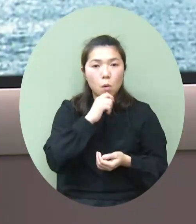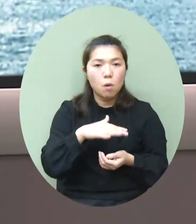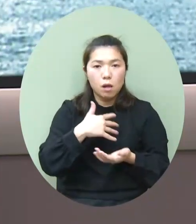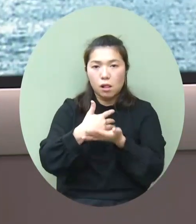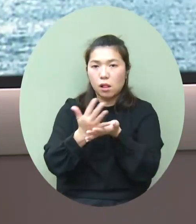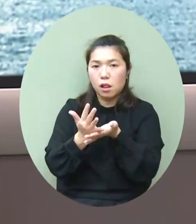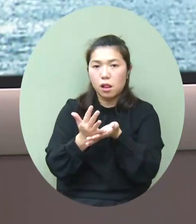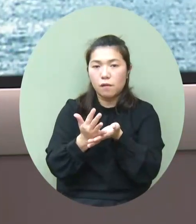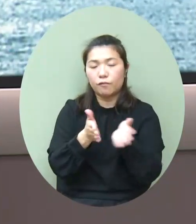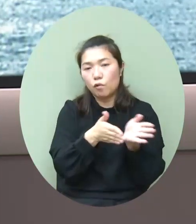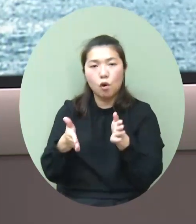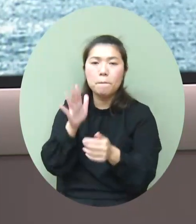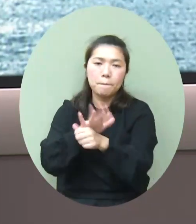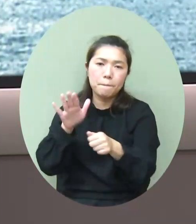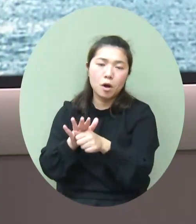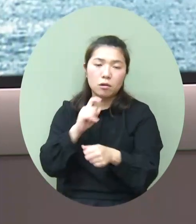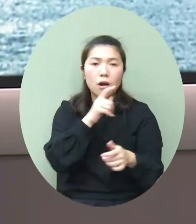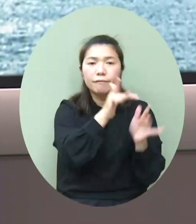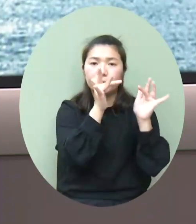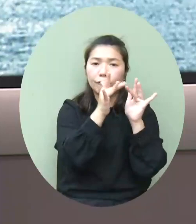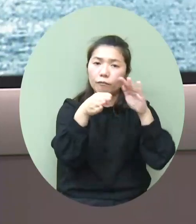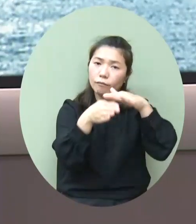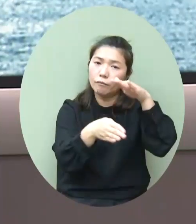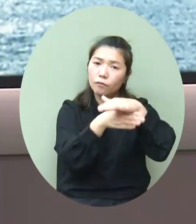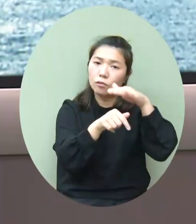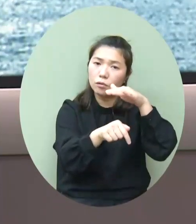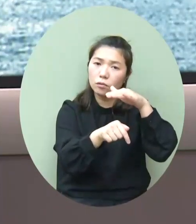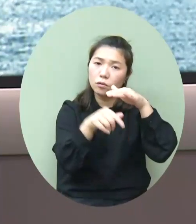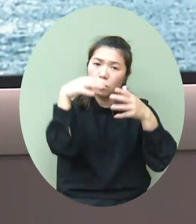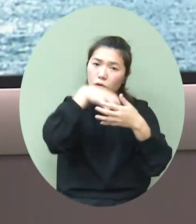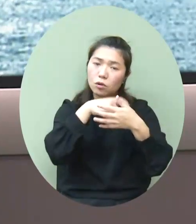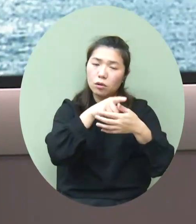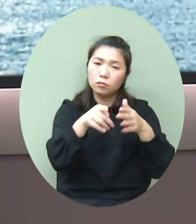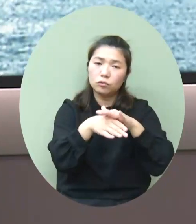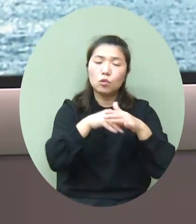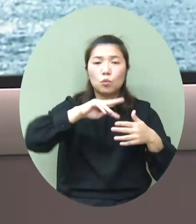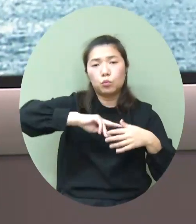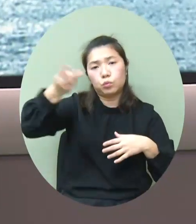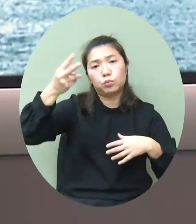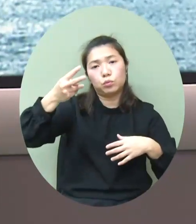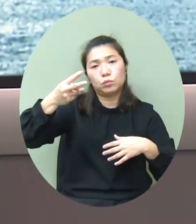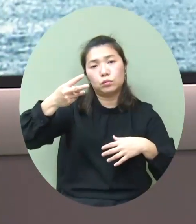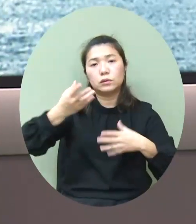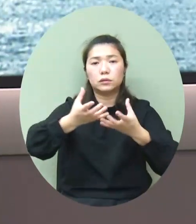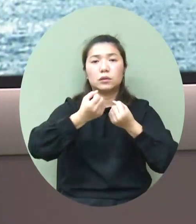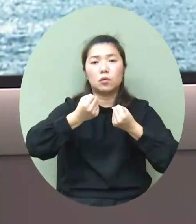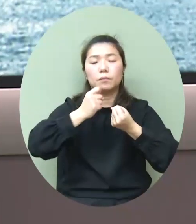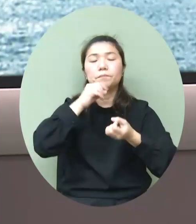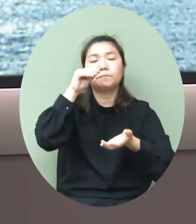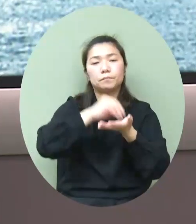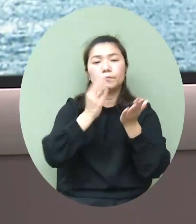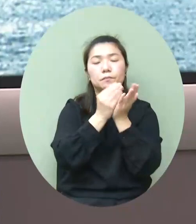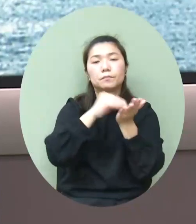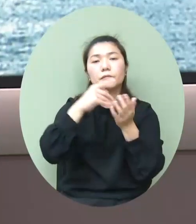们有不同方面的协助，地方面病房方面我们会有一些病房转